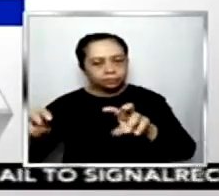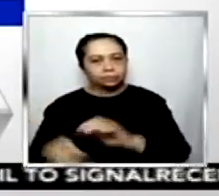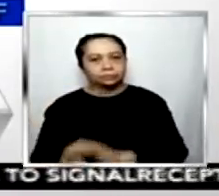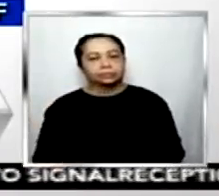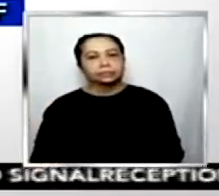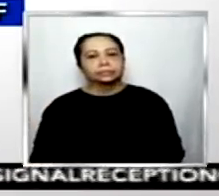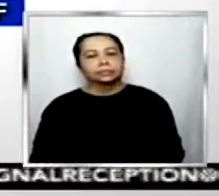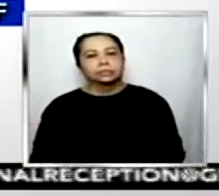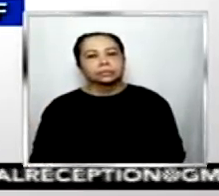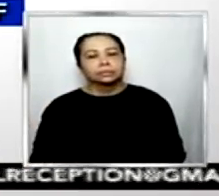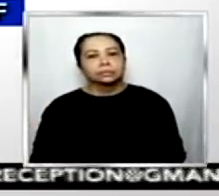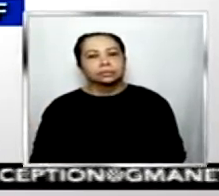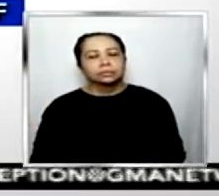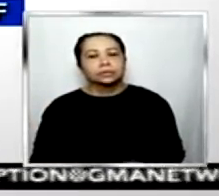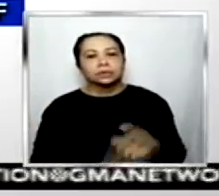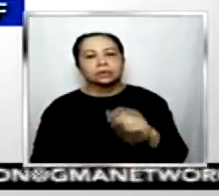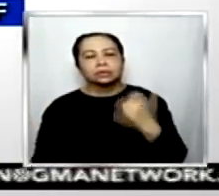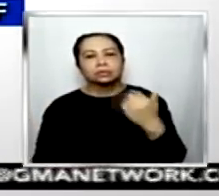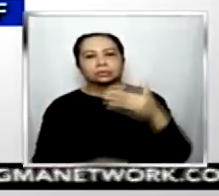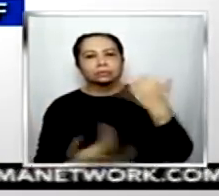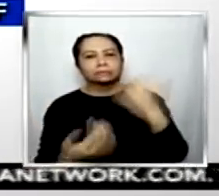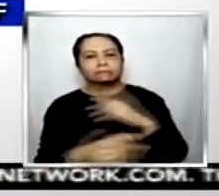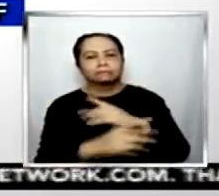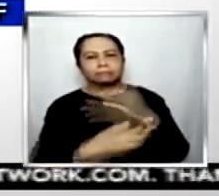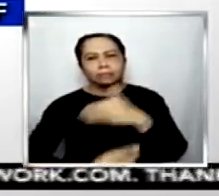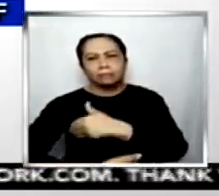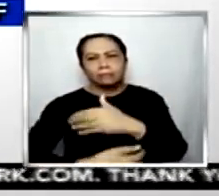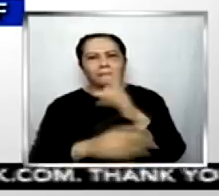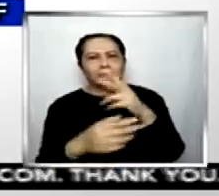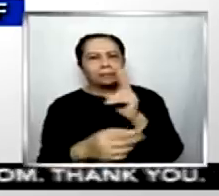though armored van yan, at once na nakasaga sa atay,